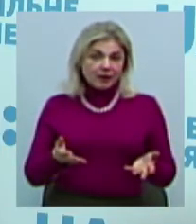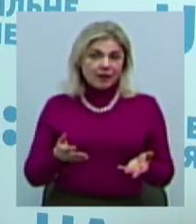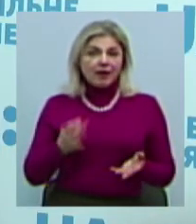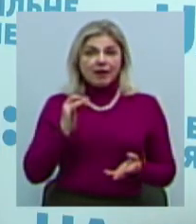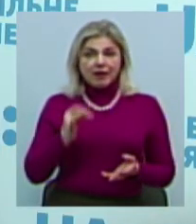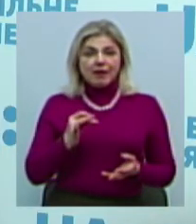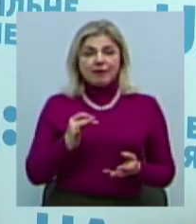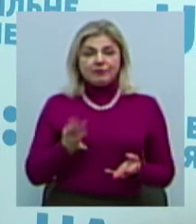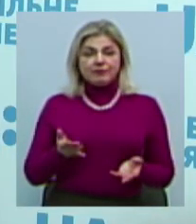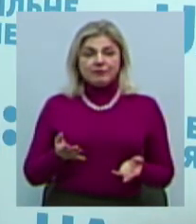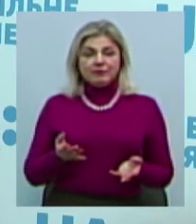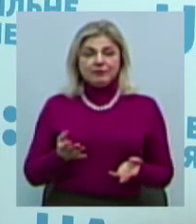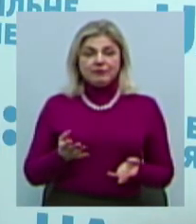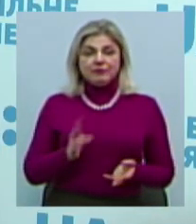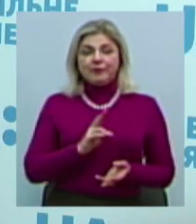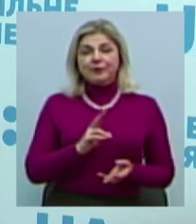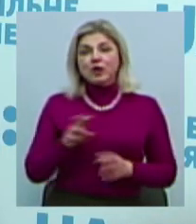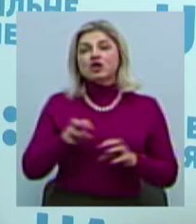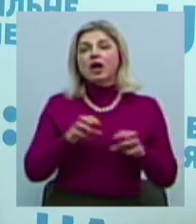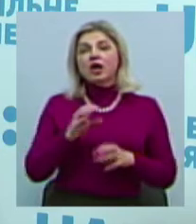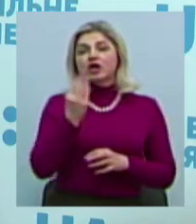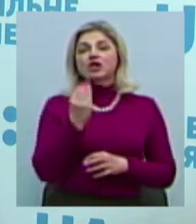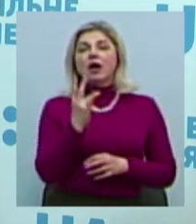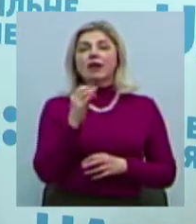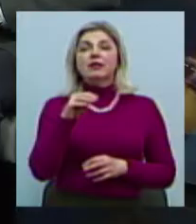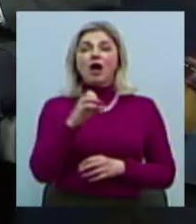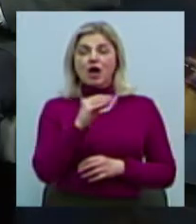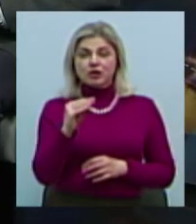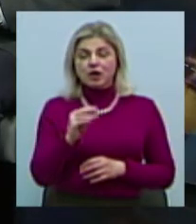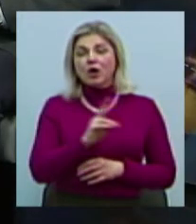той, хто має більше, скажімо так, можливостей для